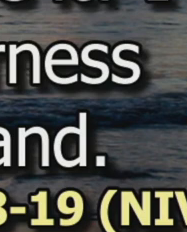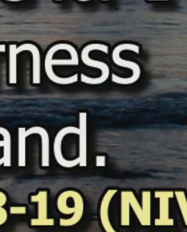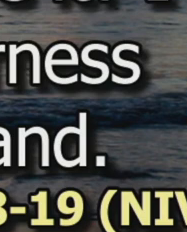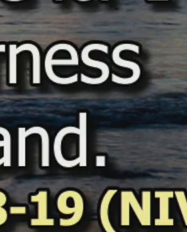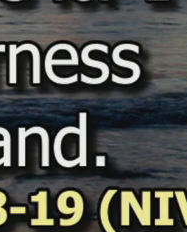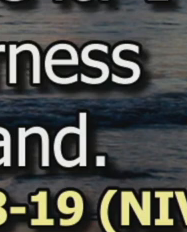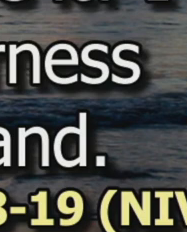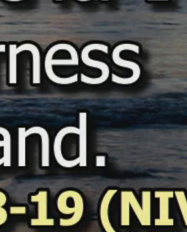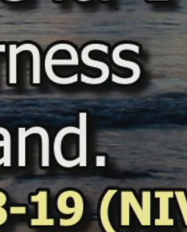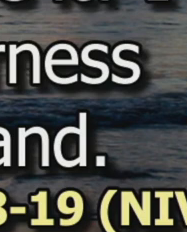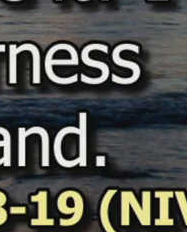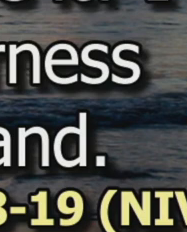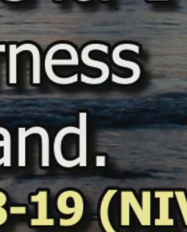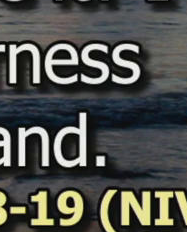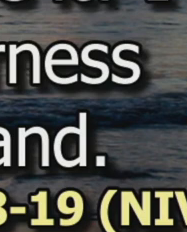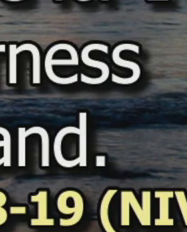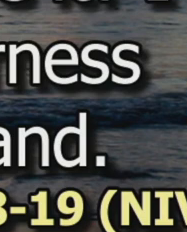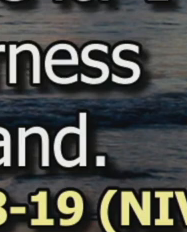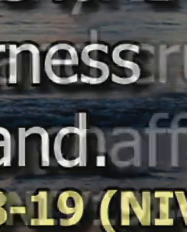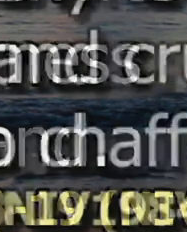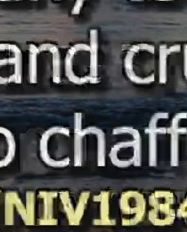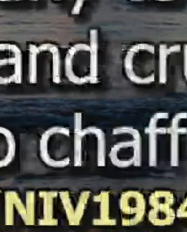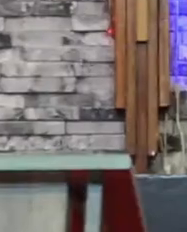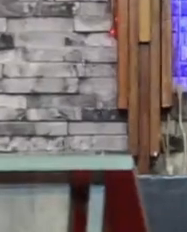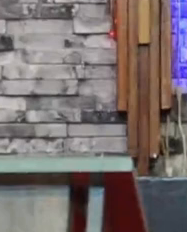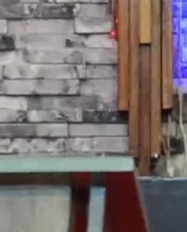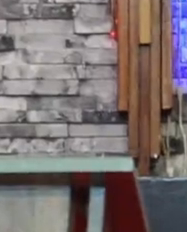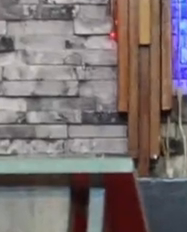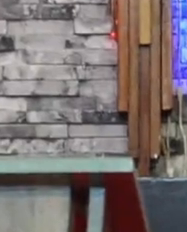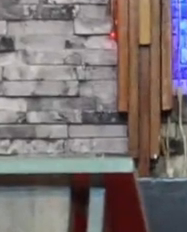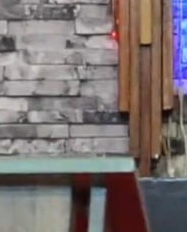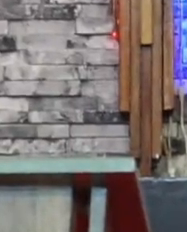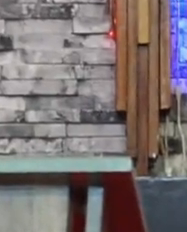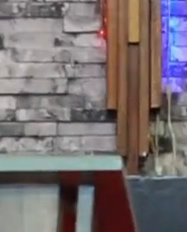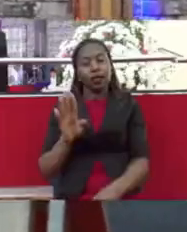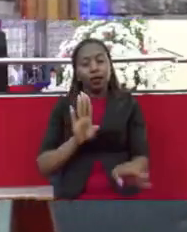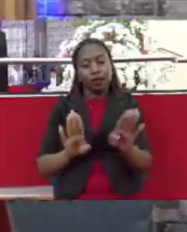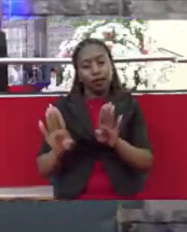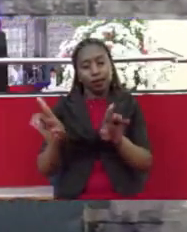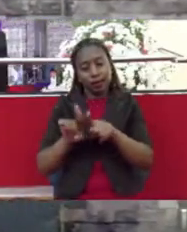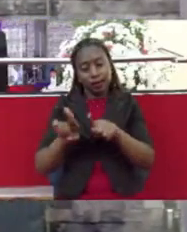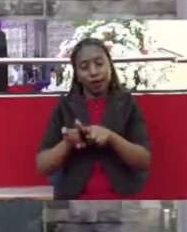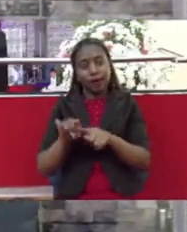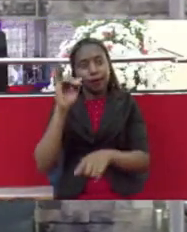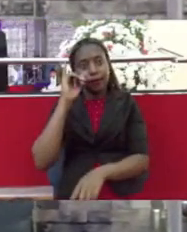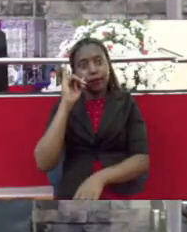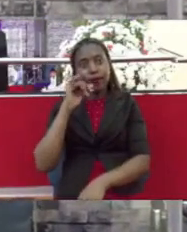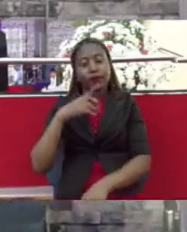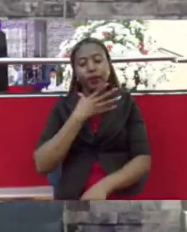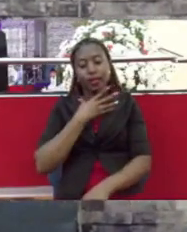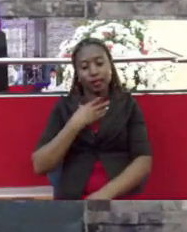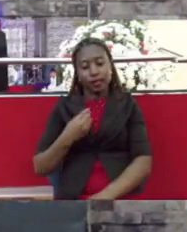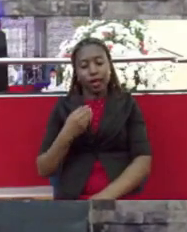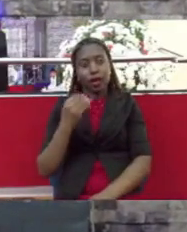mazuri kwa milima ambayo imewezwa kuvutwa chini. It should be the desire of each one of us. Ni tamaa ikuwe tamaa ya kila mmoja wetu. That our eyes